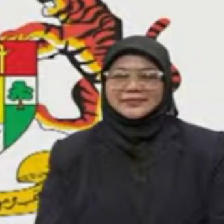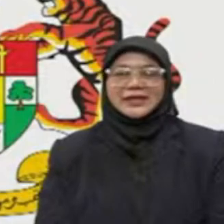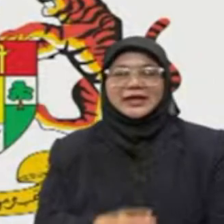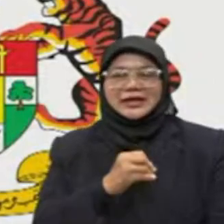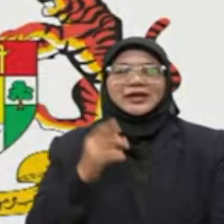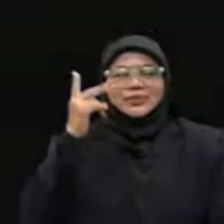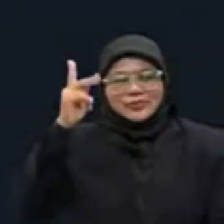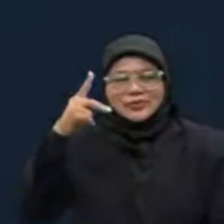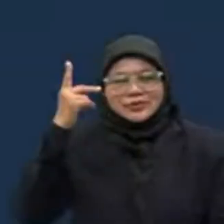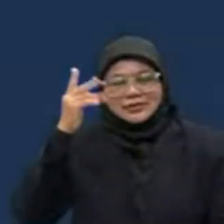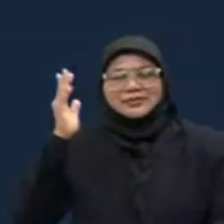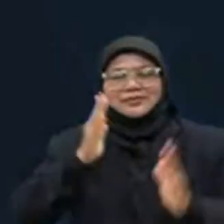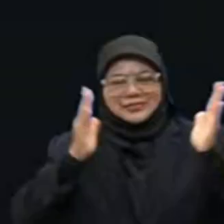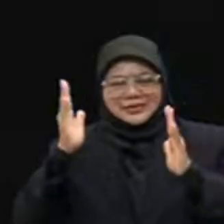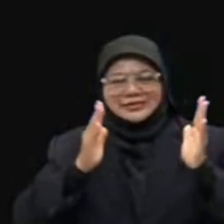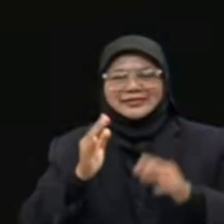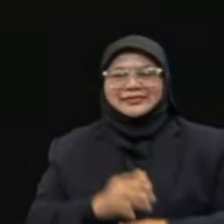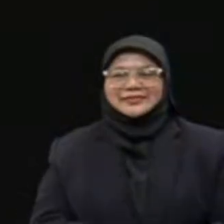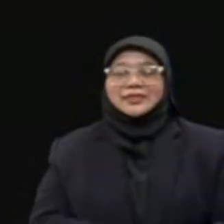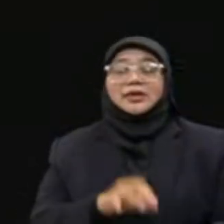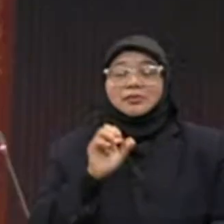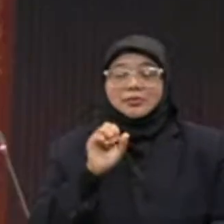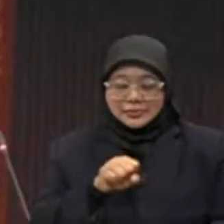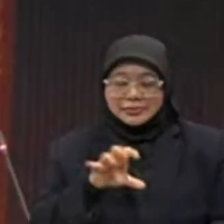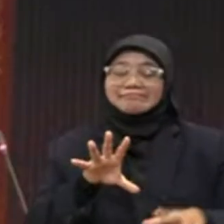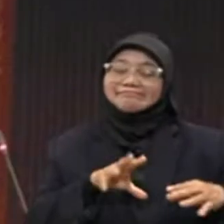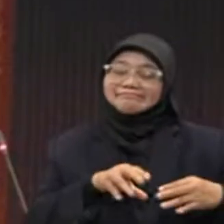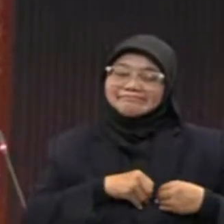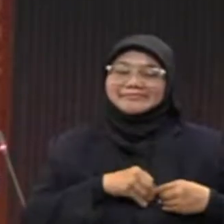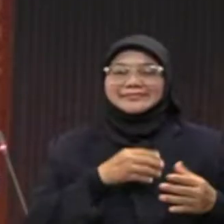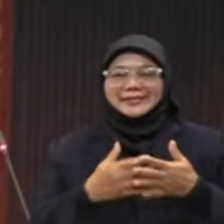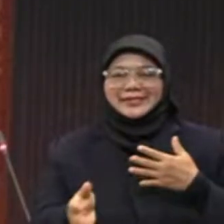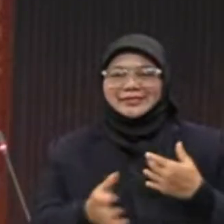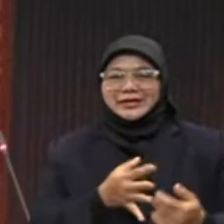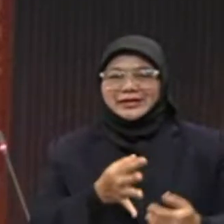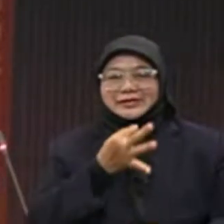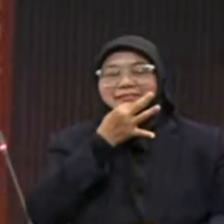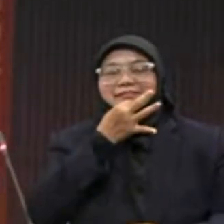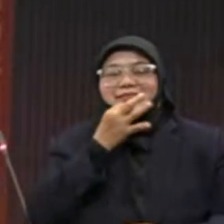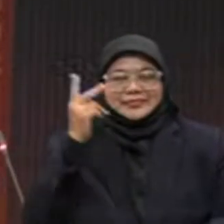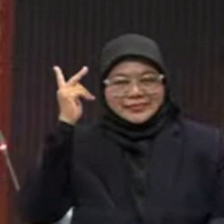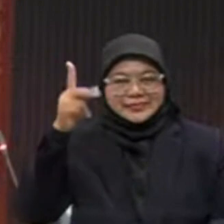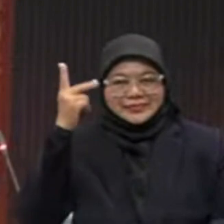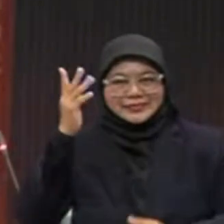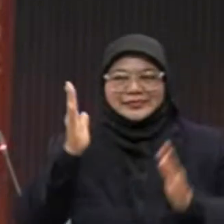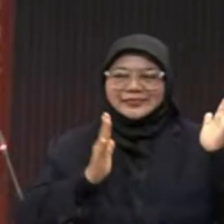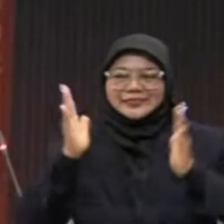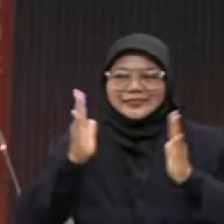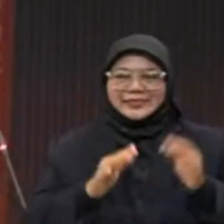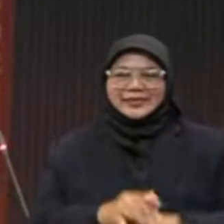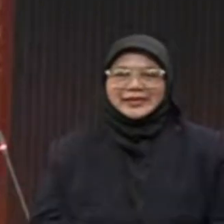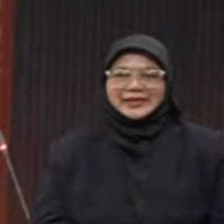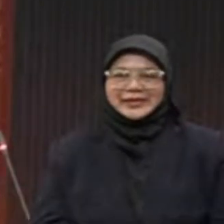Indonesia Saya boleh menerima banyak kepelekan politik Indonesia ini